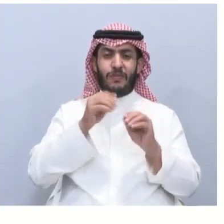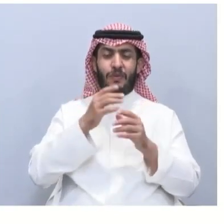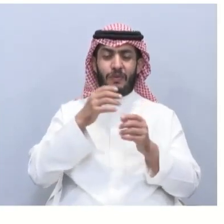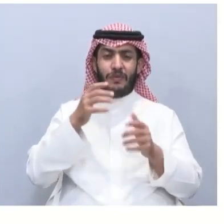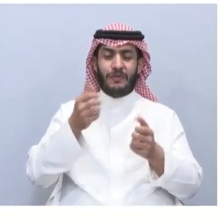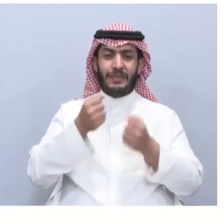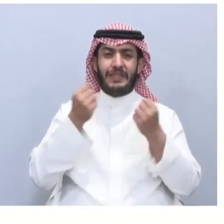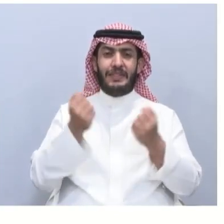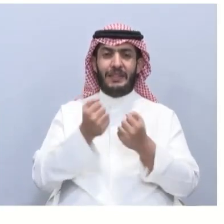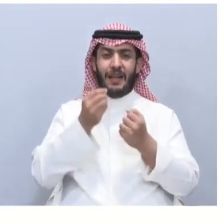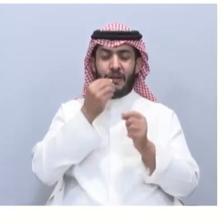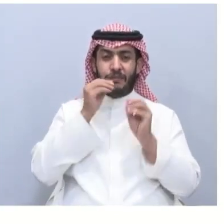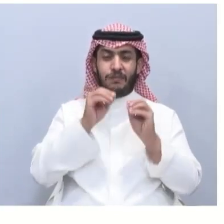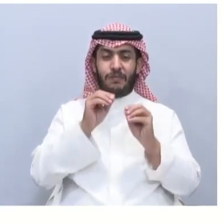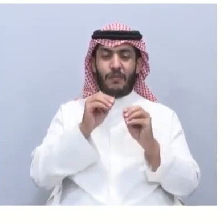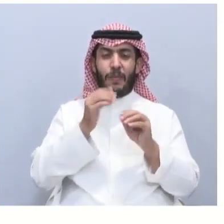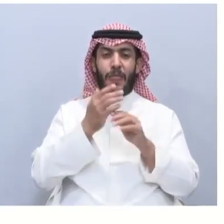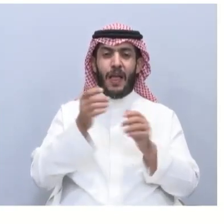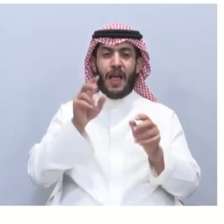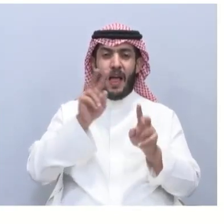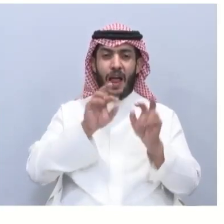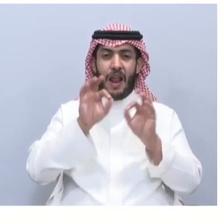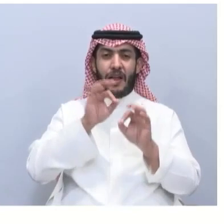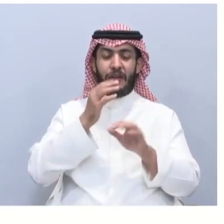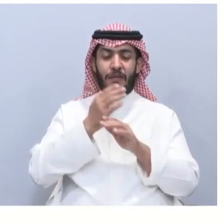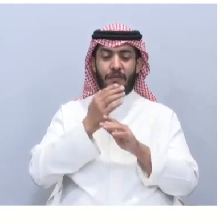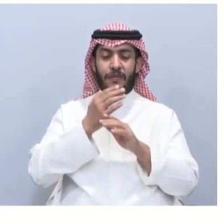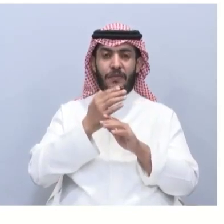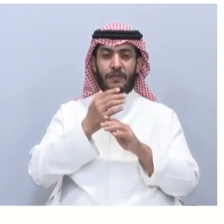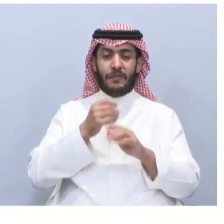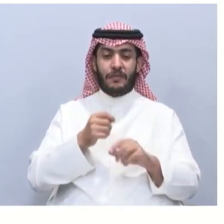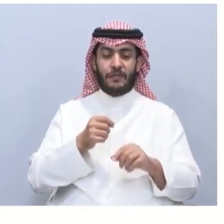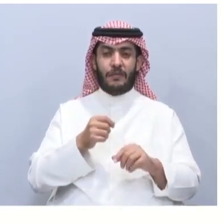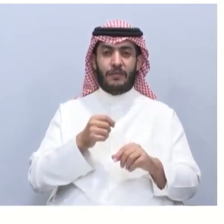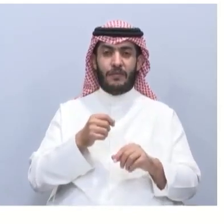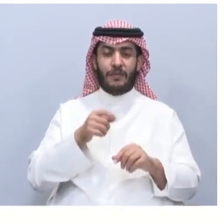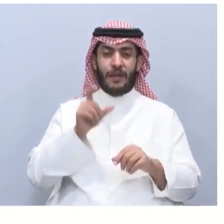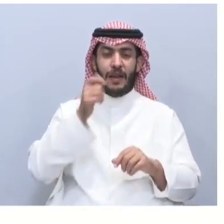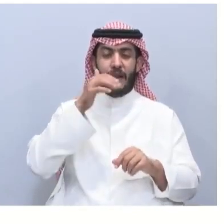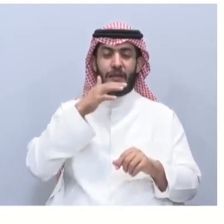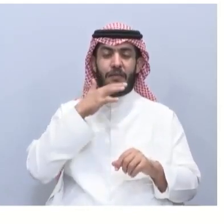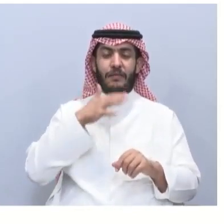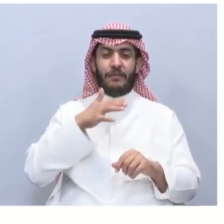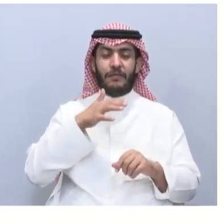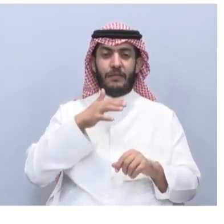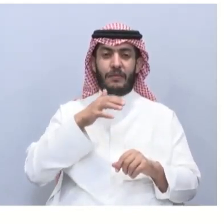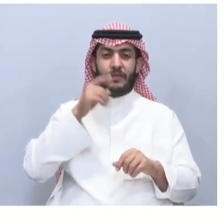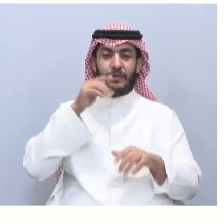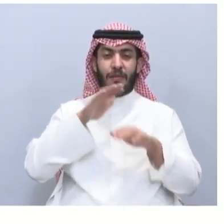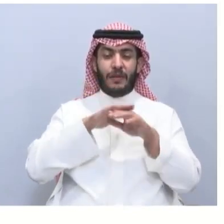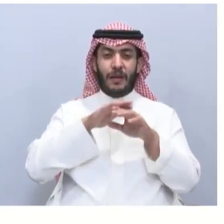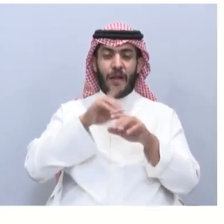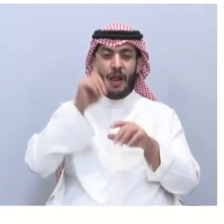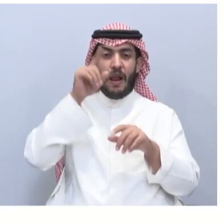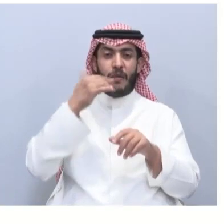ويمشطونها ويطعمونها ويعالجونها يهتمون بها اهتماما شديدا النبي صلى الله عليه وسلم يخبرنا